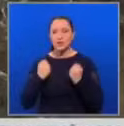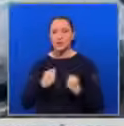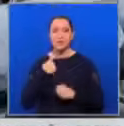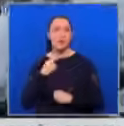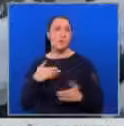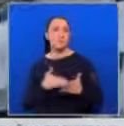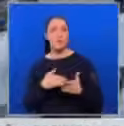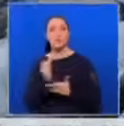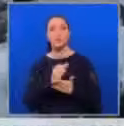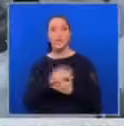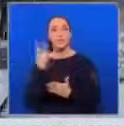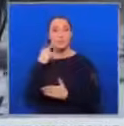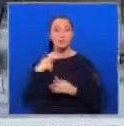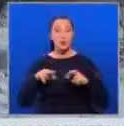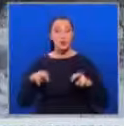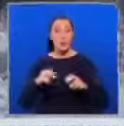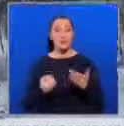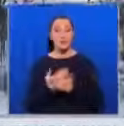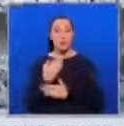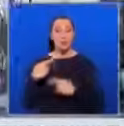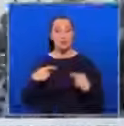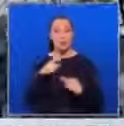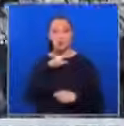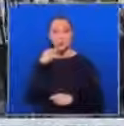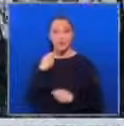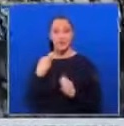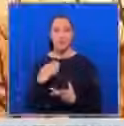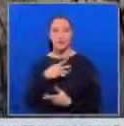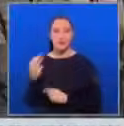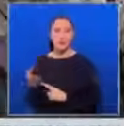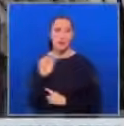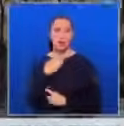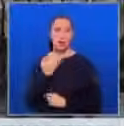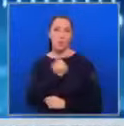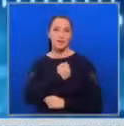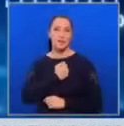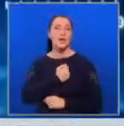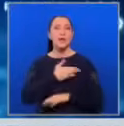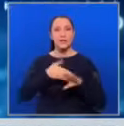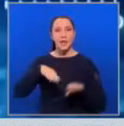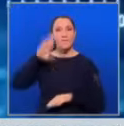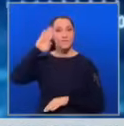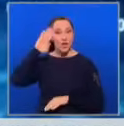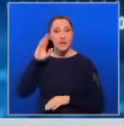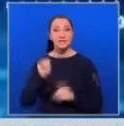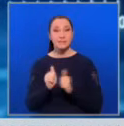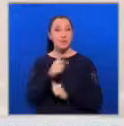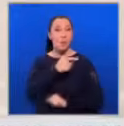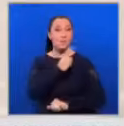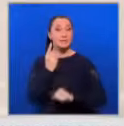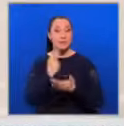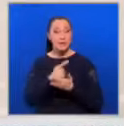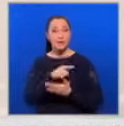оценки на британското разузнаване от началото на войната русия е дала 300 000 убити и ранени военнослужещи заместник-командирът на руския